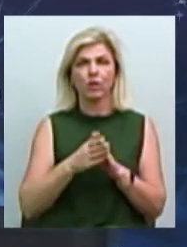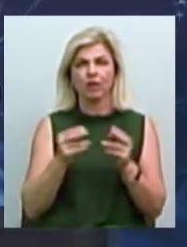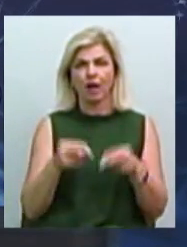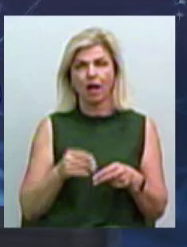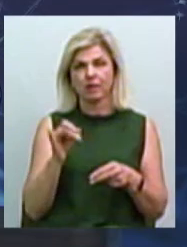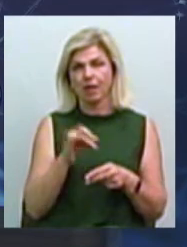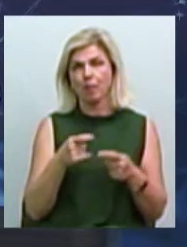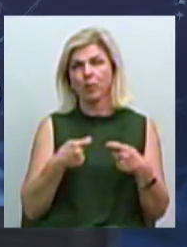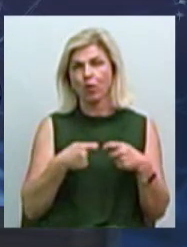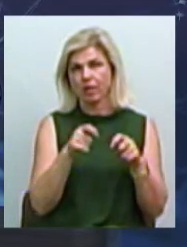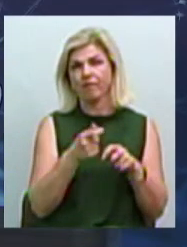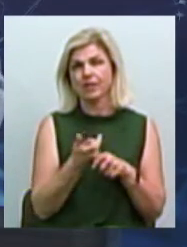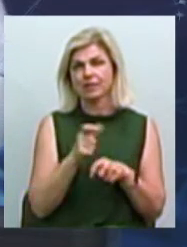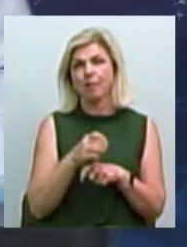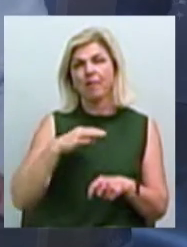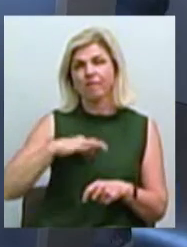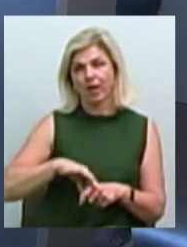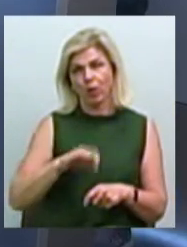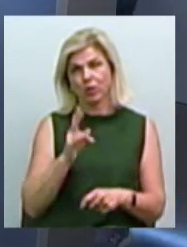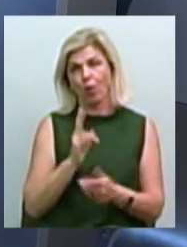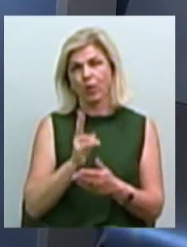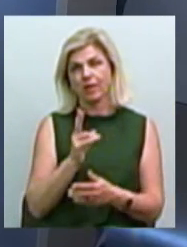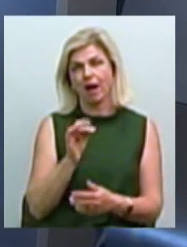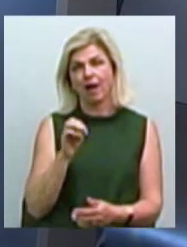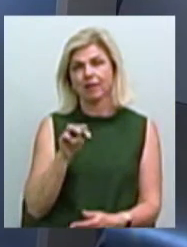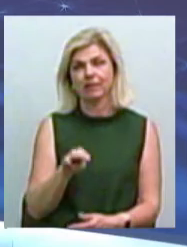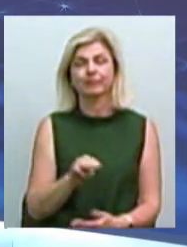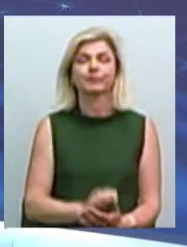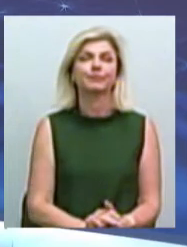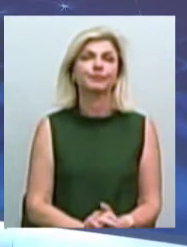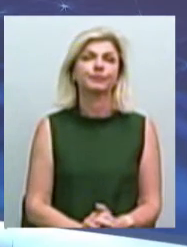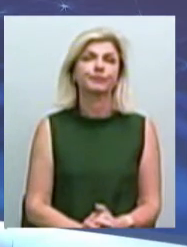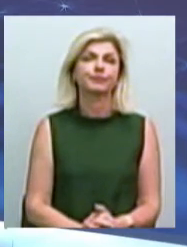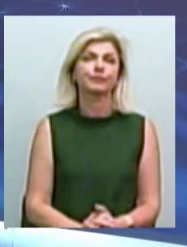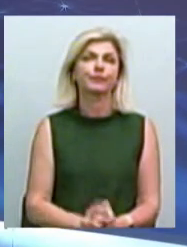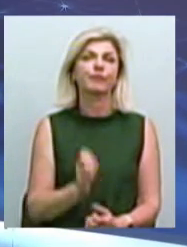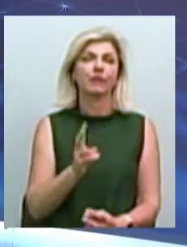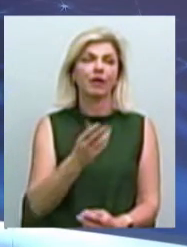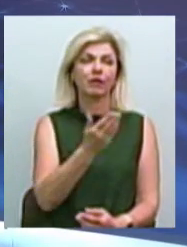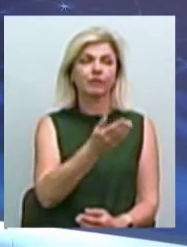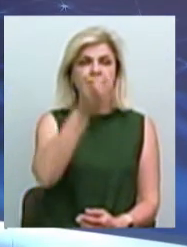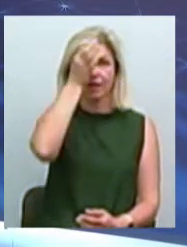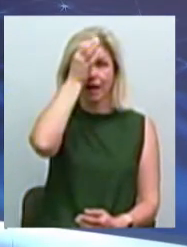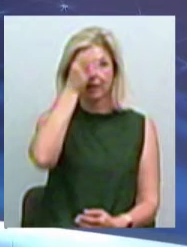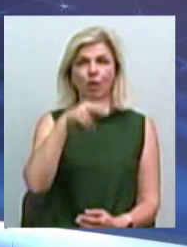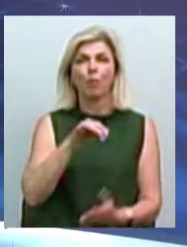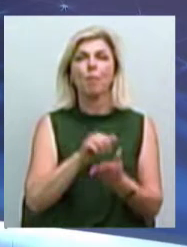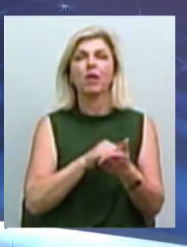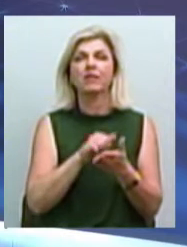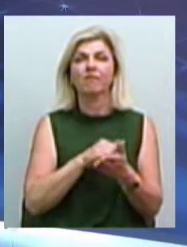контракту. Как я уже сказал, о мотивации авторов